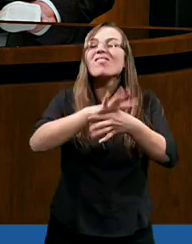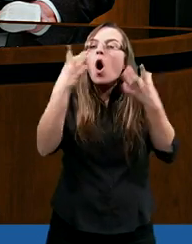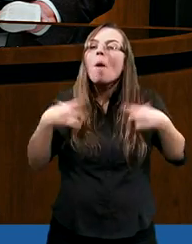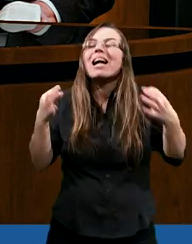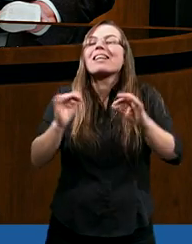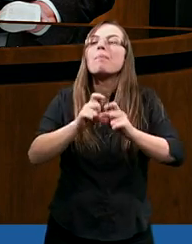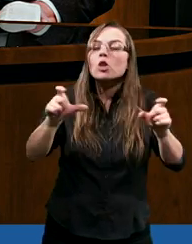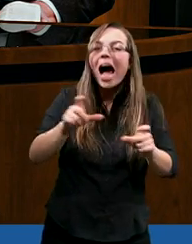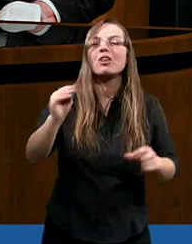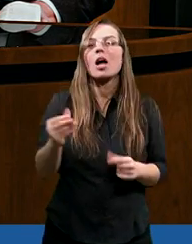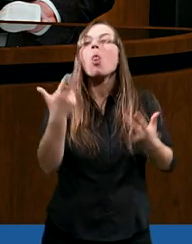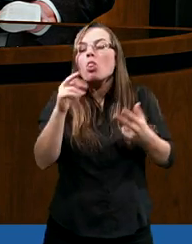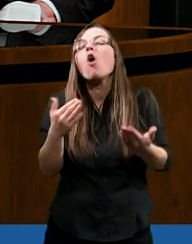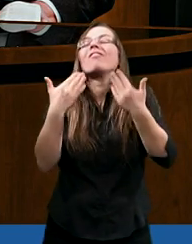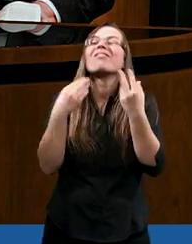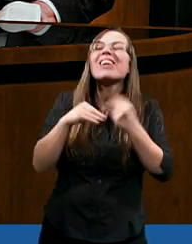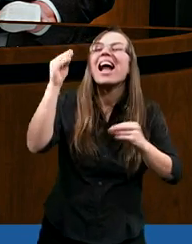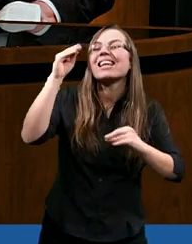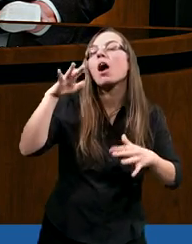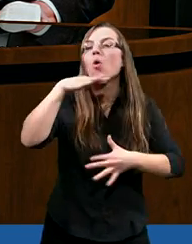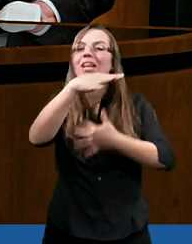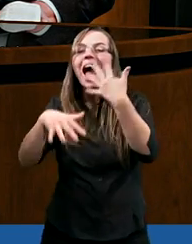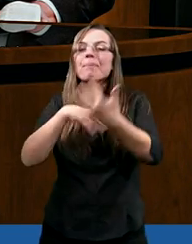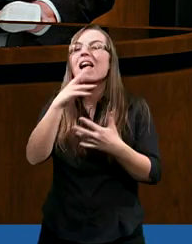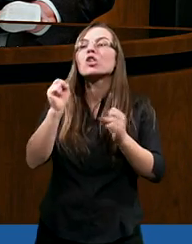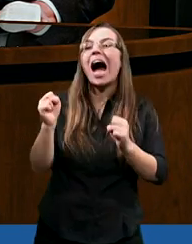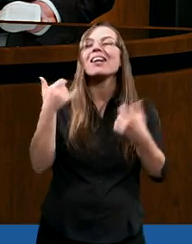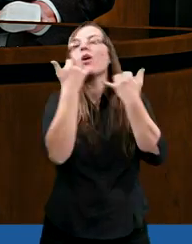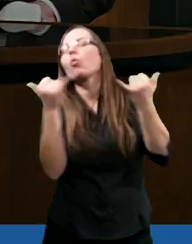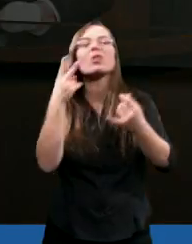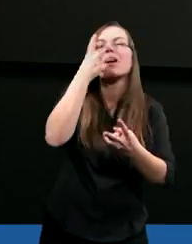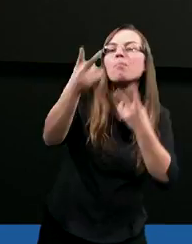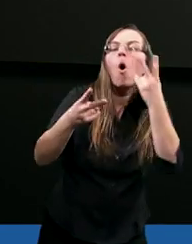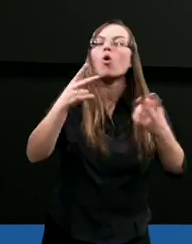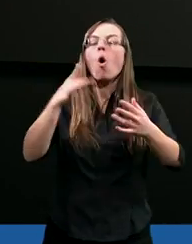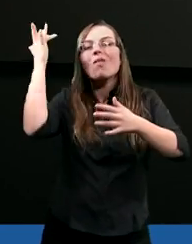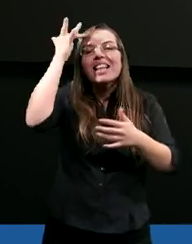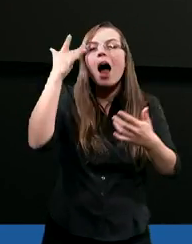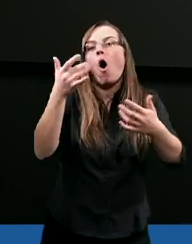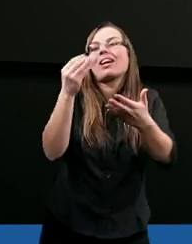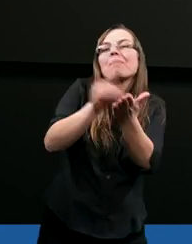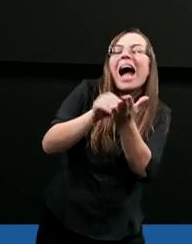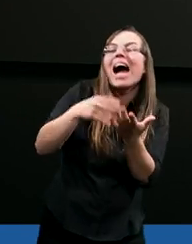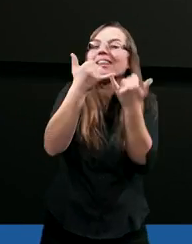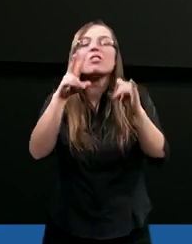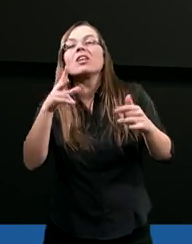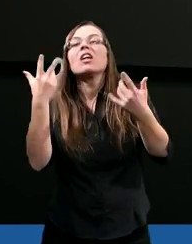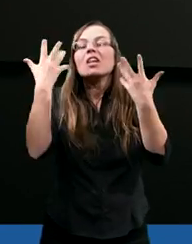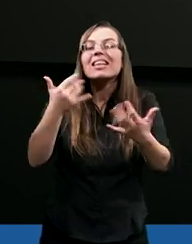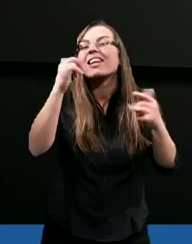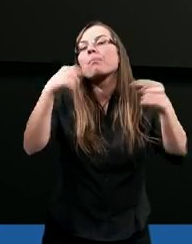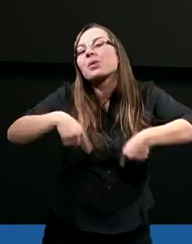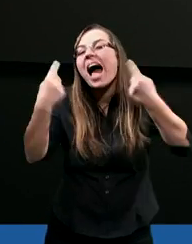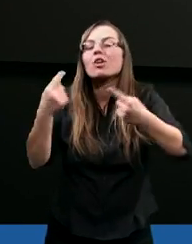czasie wielkiego zamieszania różnych poglądów, różnych teorii, sprzecznych i tak